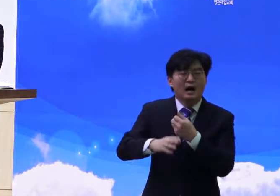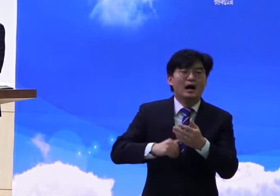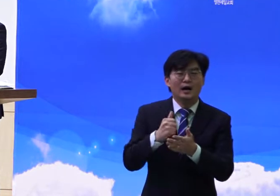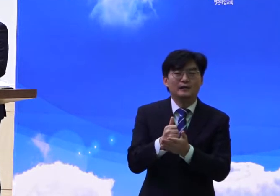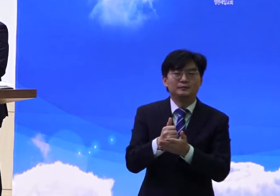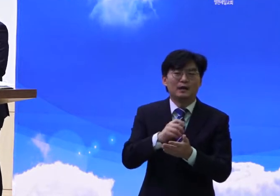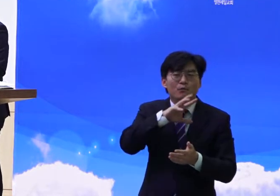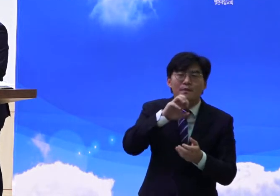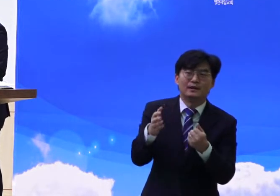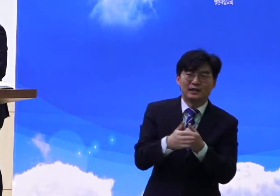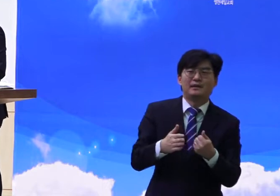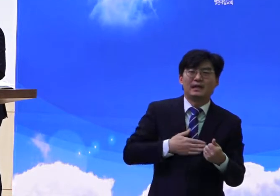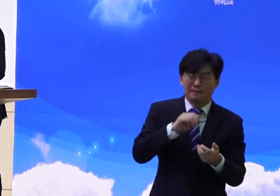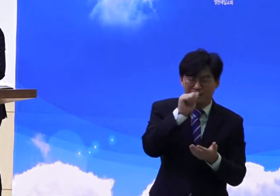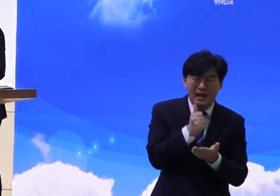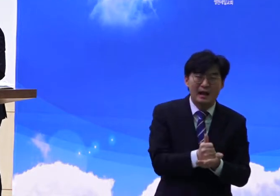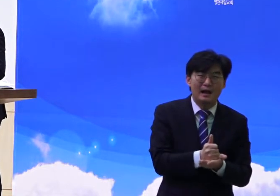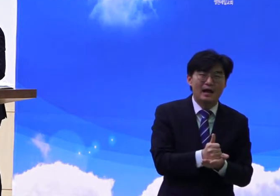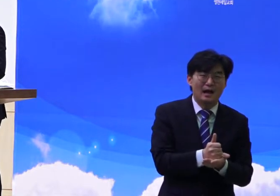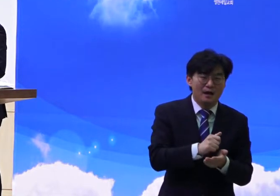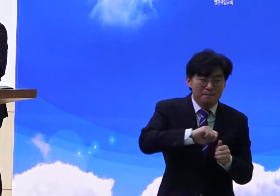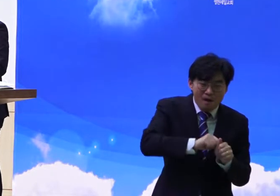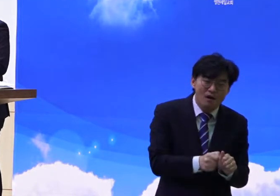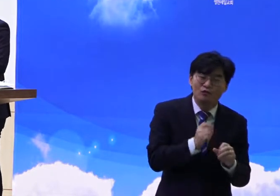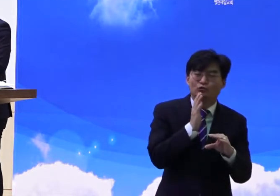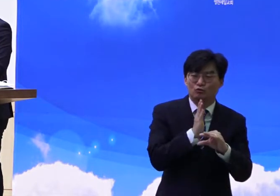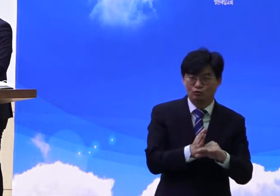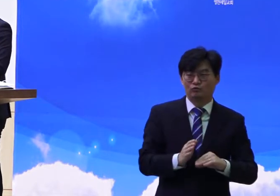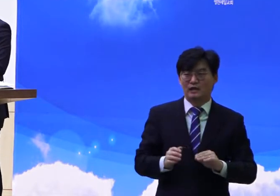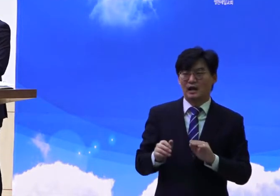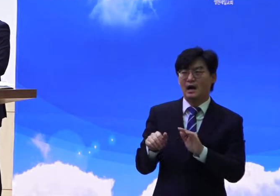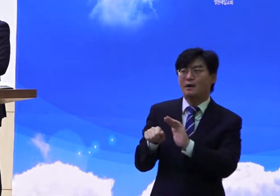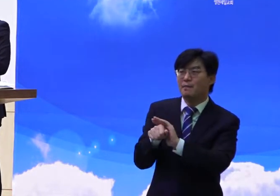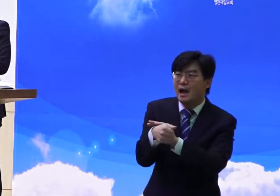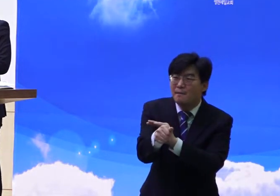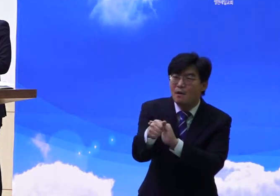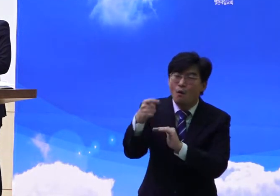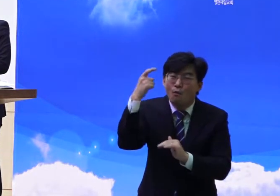특별한 상황이 하나님의 주권 아래에 있다는 것을 그들이 깨달았던 것입니다.